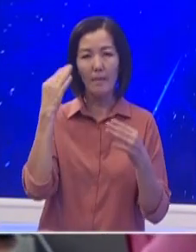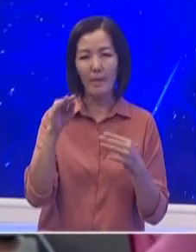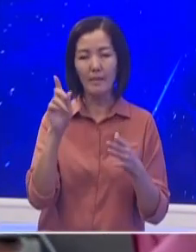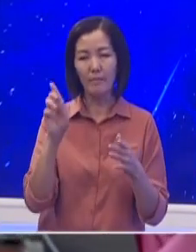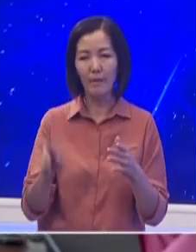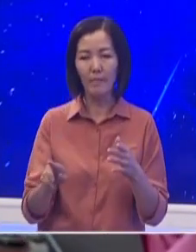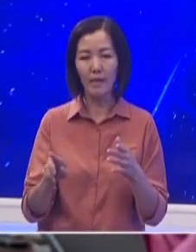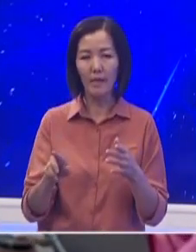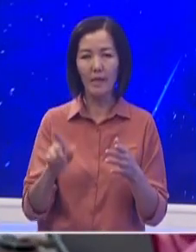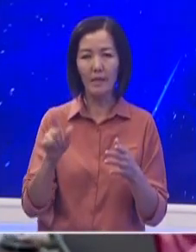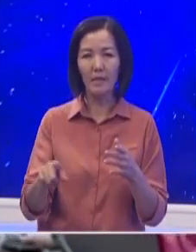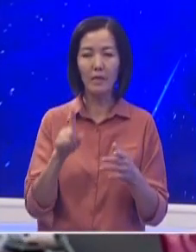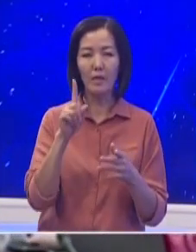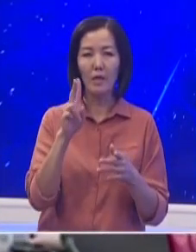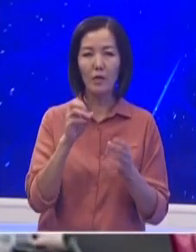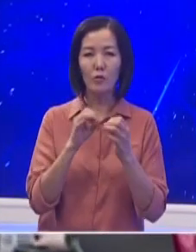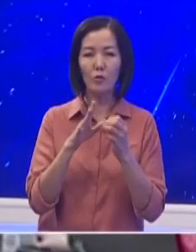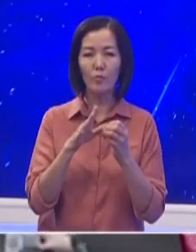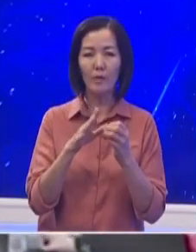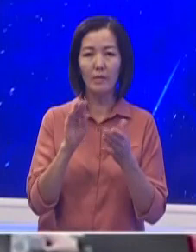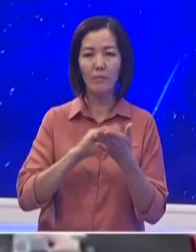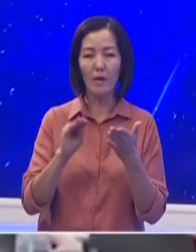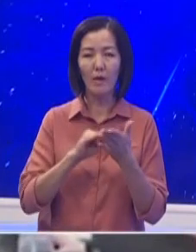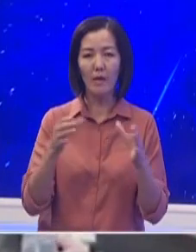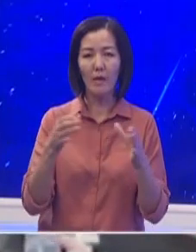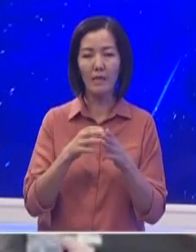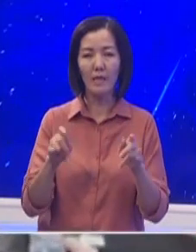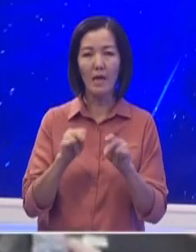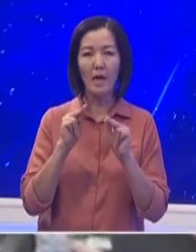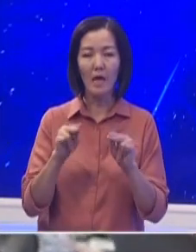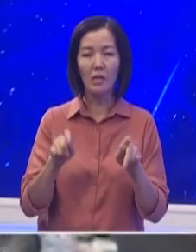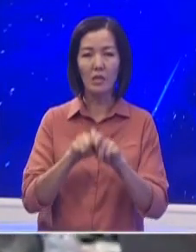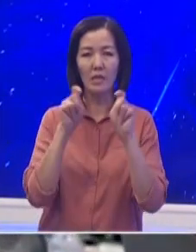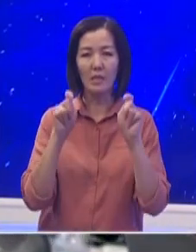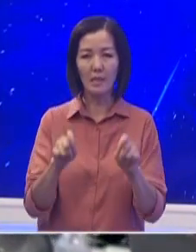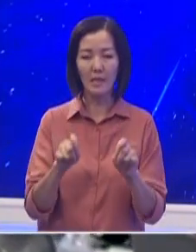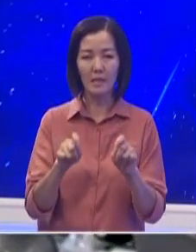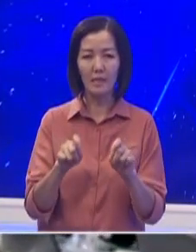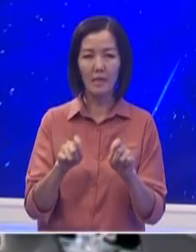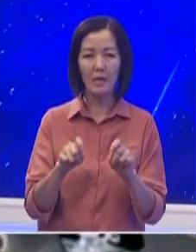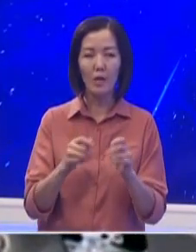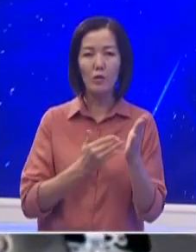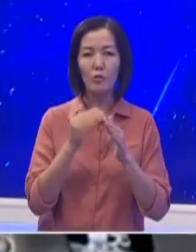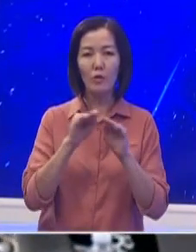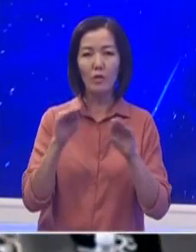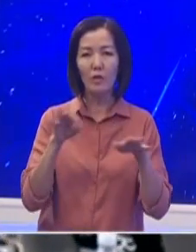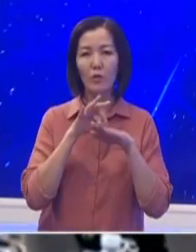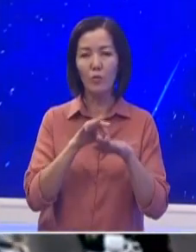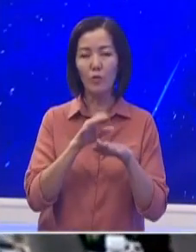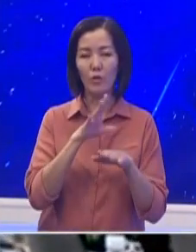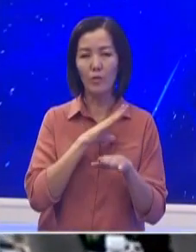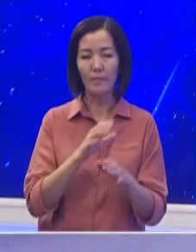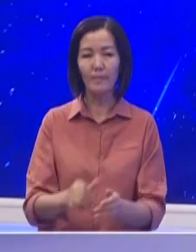мемлекеттерден 215 бақ өкілі келді. Олардың барлығы да референдум ашық, заңды әрі жоғарғы деңгейде өтті деген баға беріп жатыр.